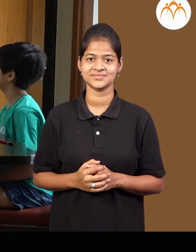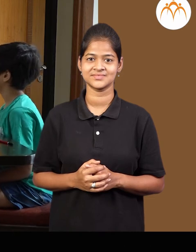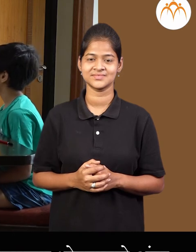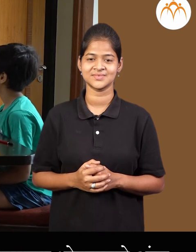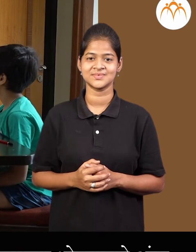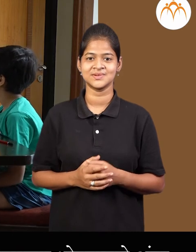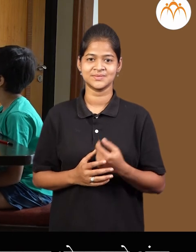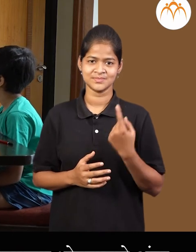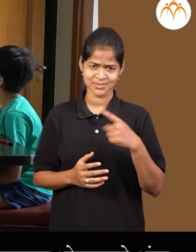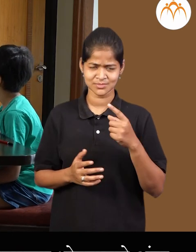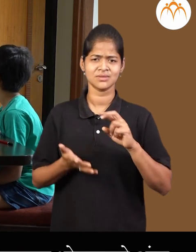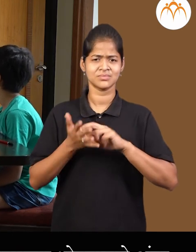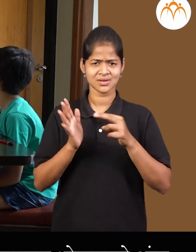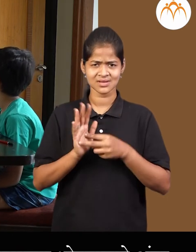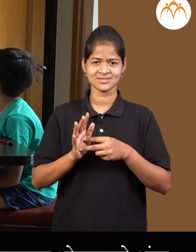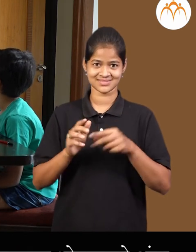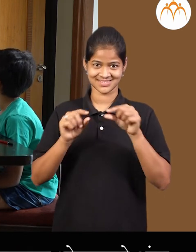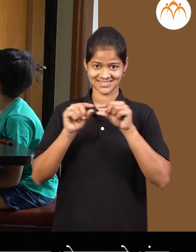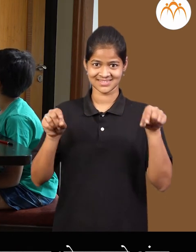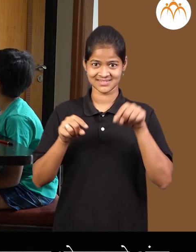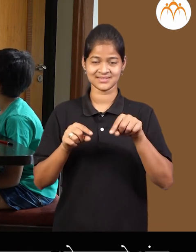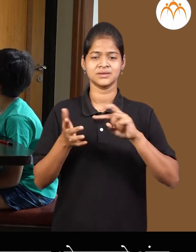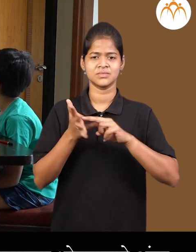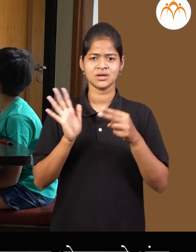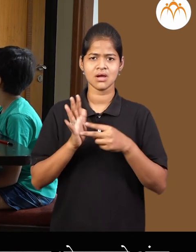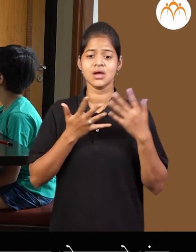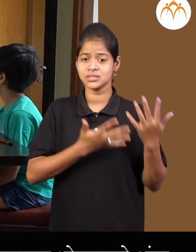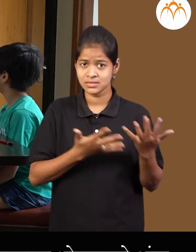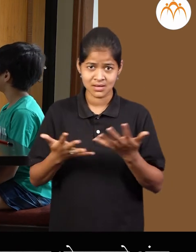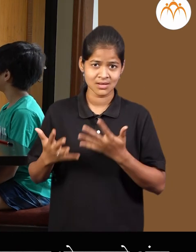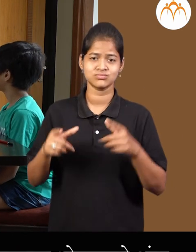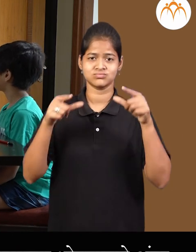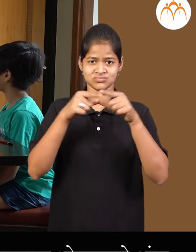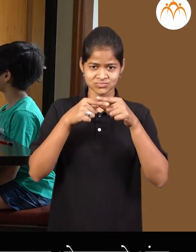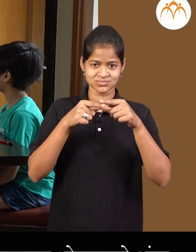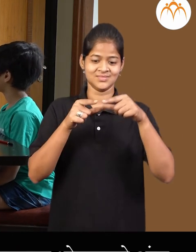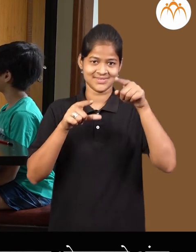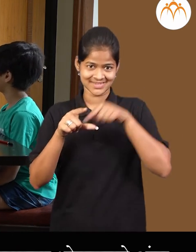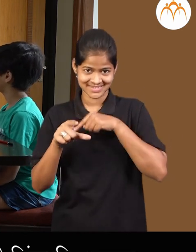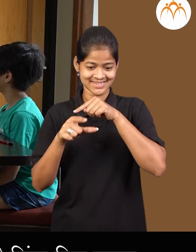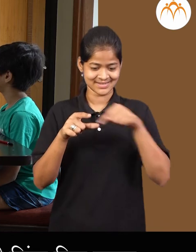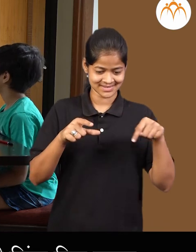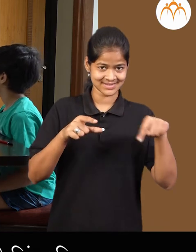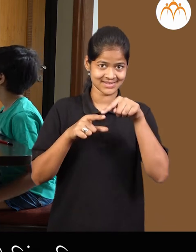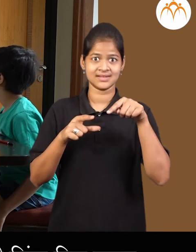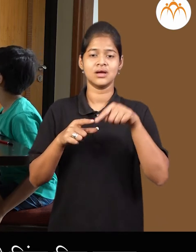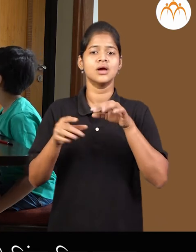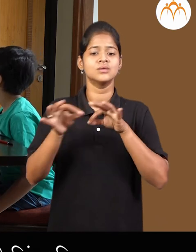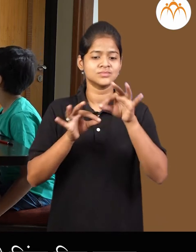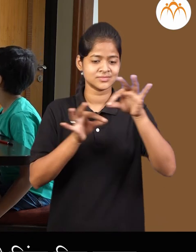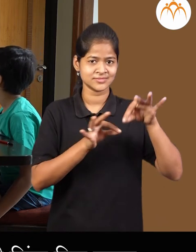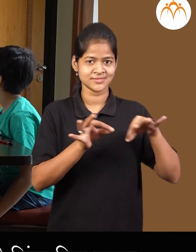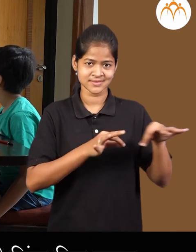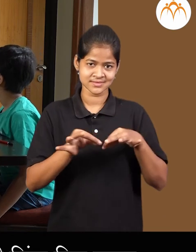हां, तर परिमिती म्हणजे एखाद्या वस्तूच्या किंवा आकाराच्या भोवतालचं अंतर. मग ते तुम्ही